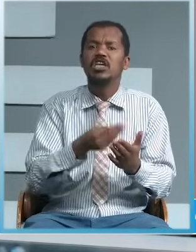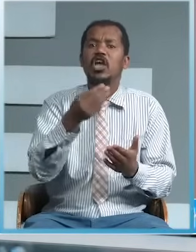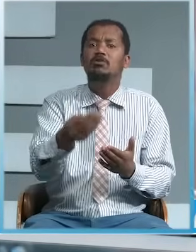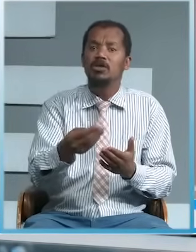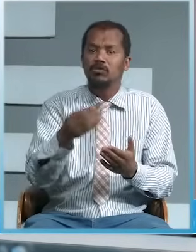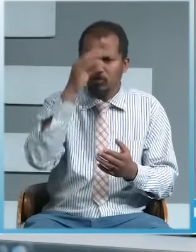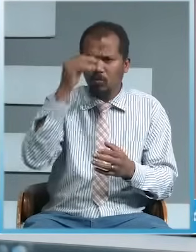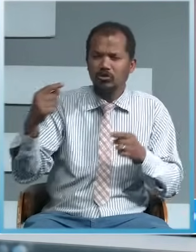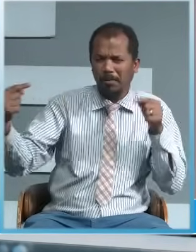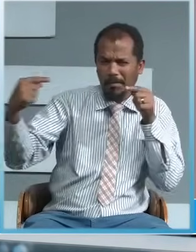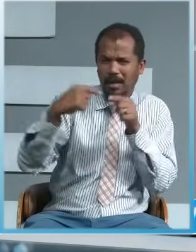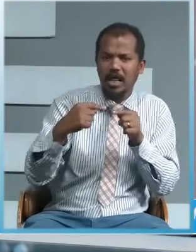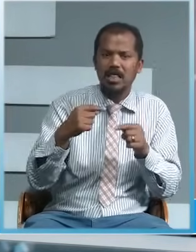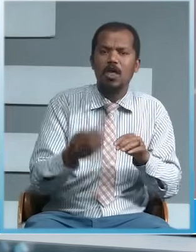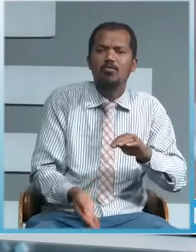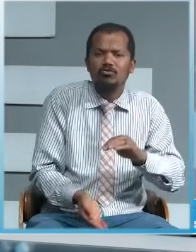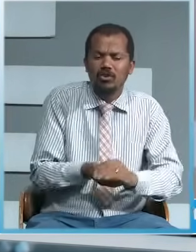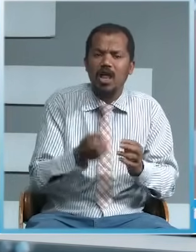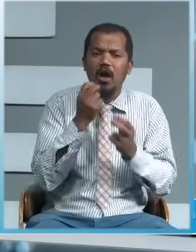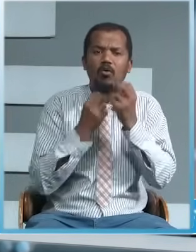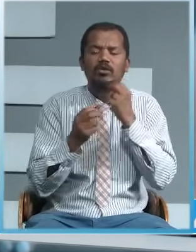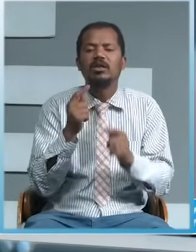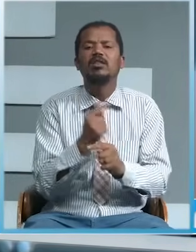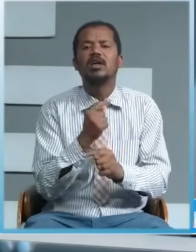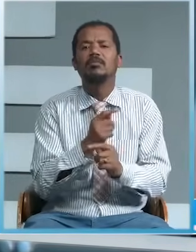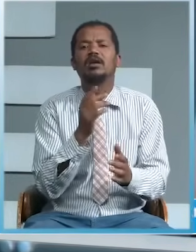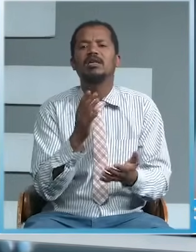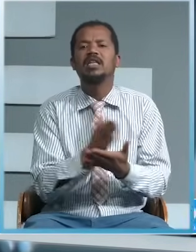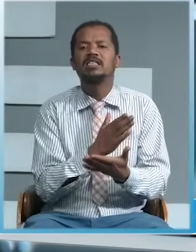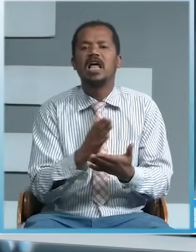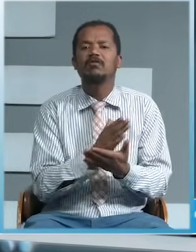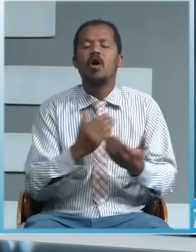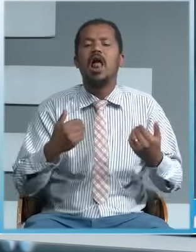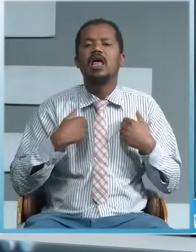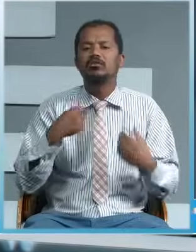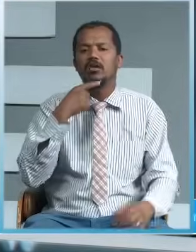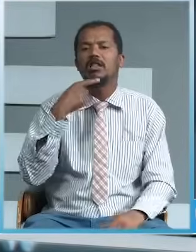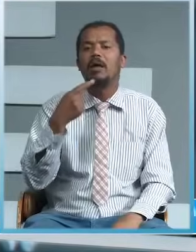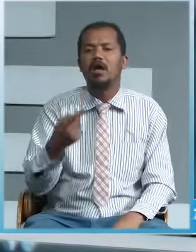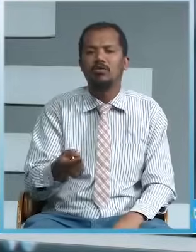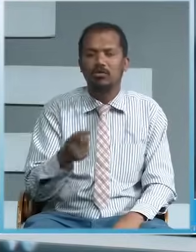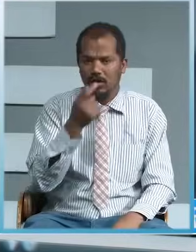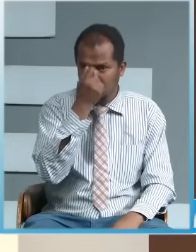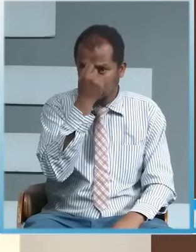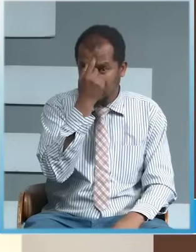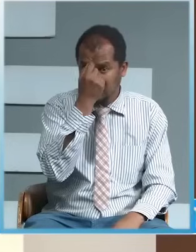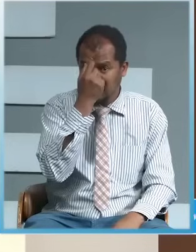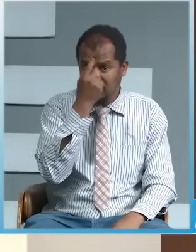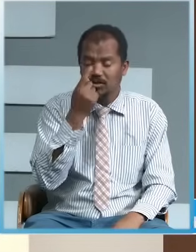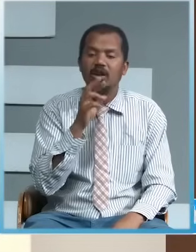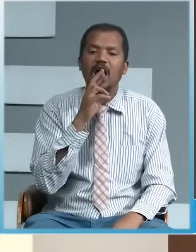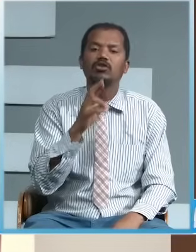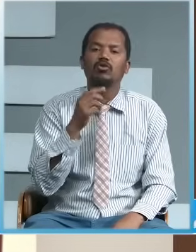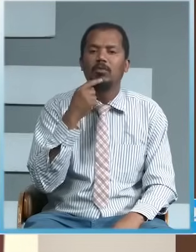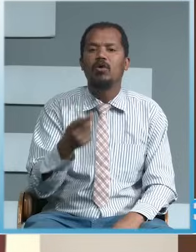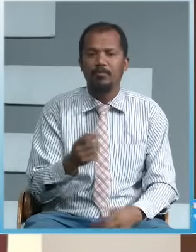ገዢዎችን በማመቻቸትና በማገናኘት የሙስና ወንጀል ተግባር ተሳትፎ አላቸው የተባሉ